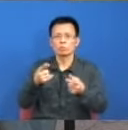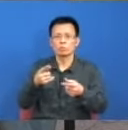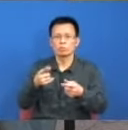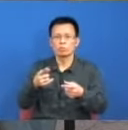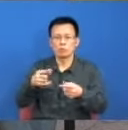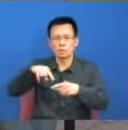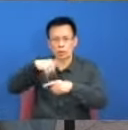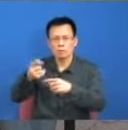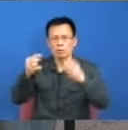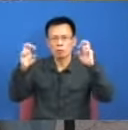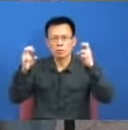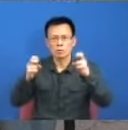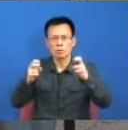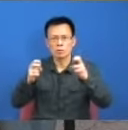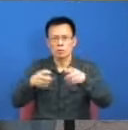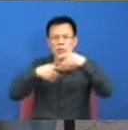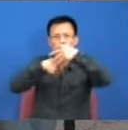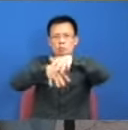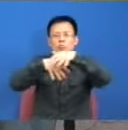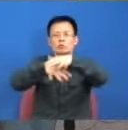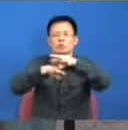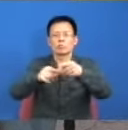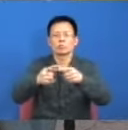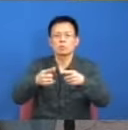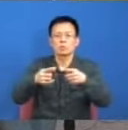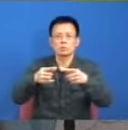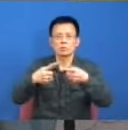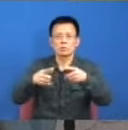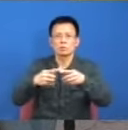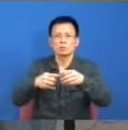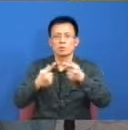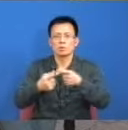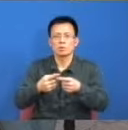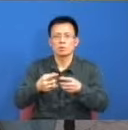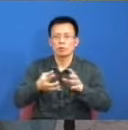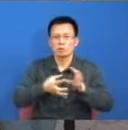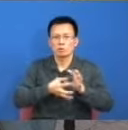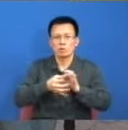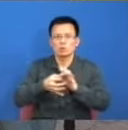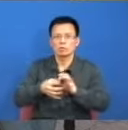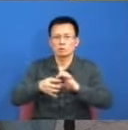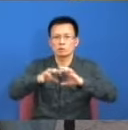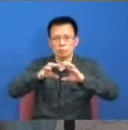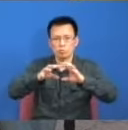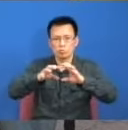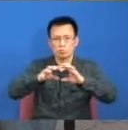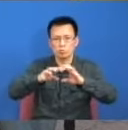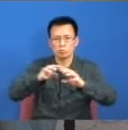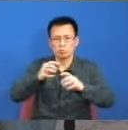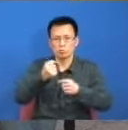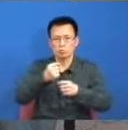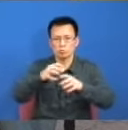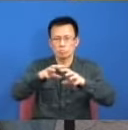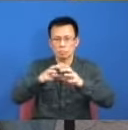義。其實包括一班示威者也好，關注的公民媒體人士也好，都是為了、